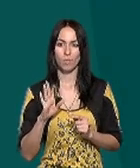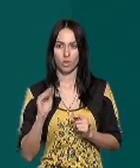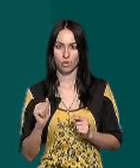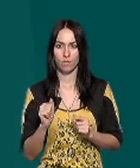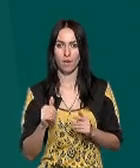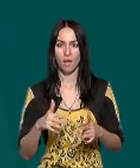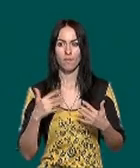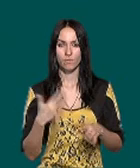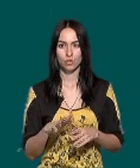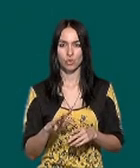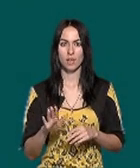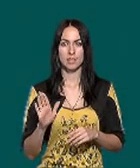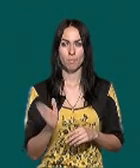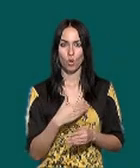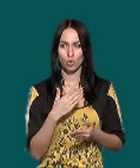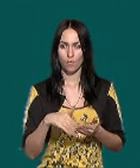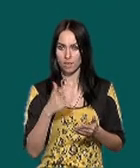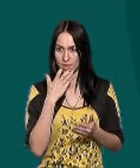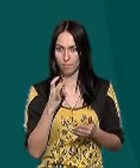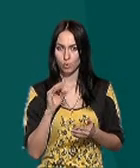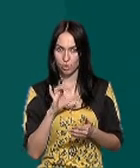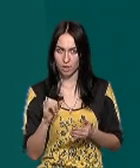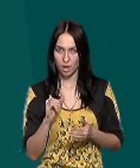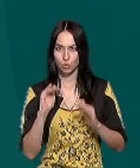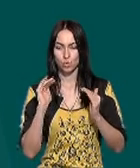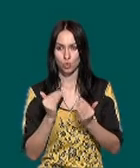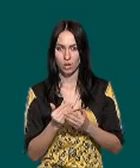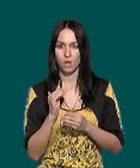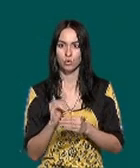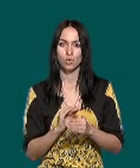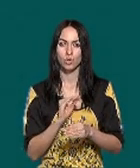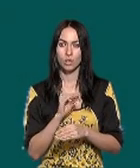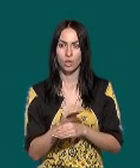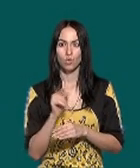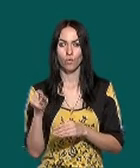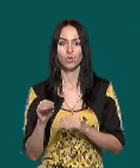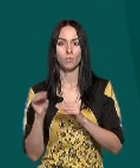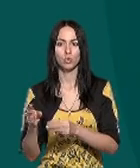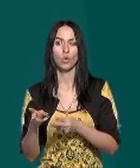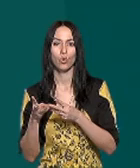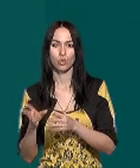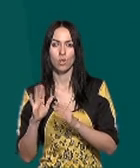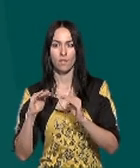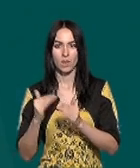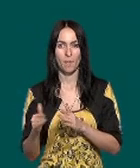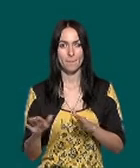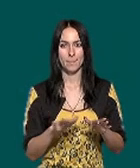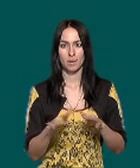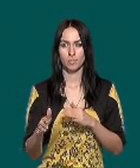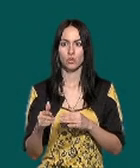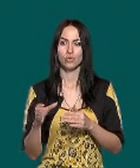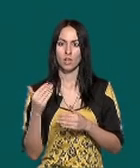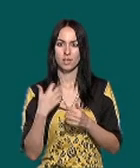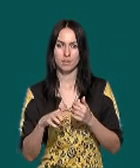змонтували теплотрасу, ізоляцію, додатково туди поставили котел. В рамках переміщення серед ОІТЦ